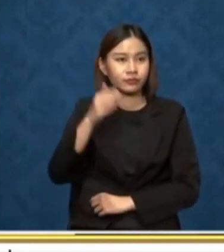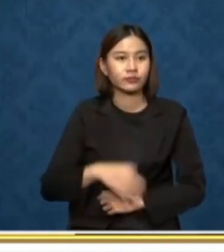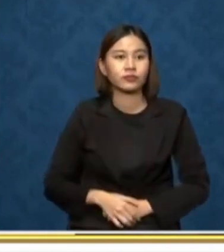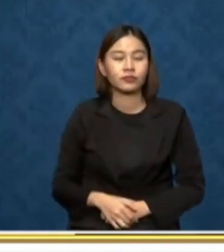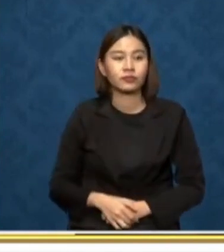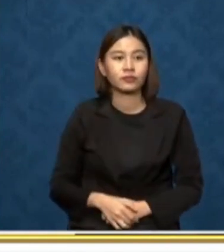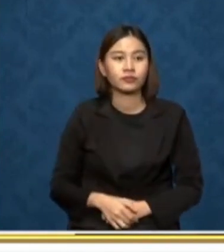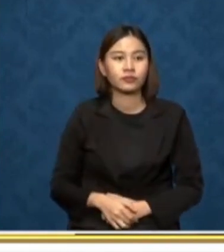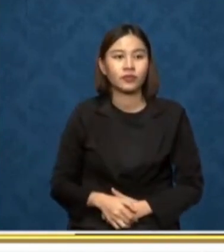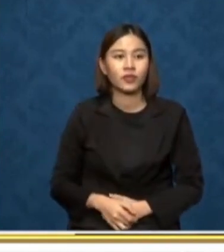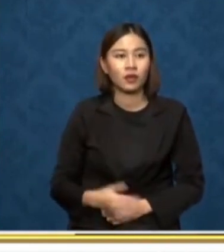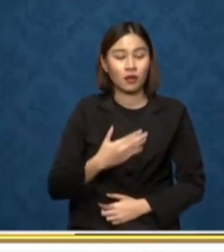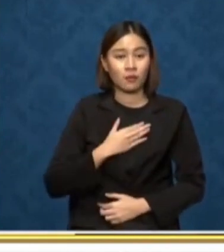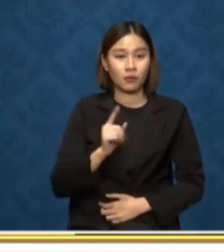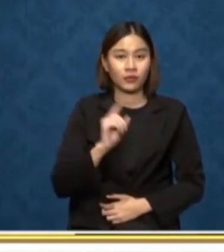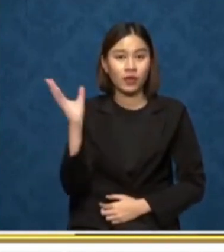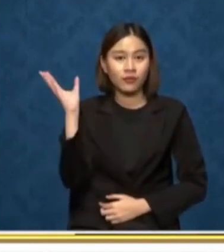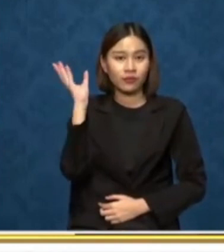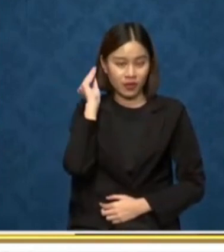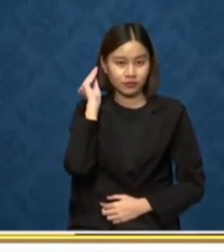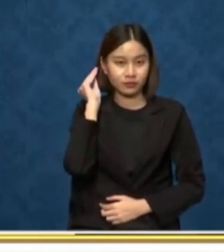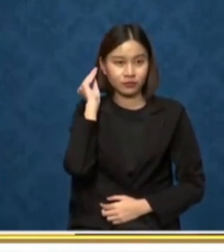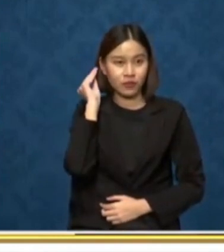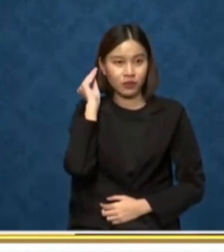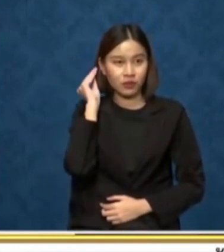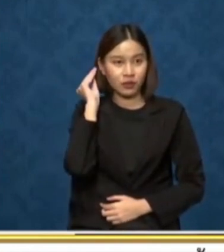คือผมฟังท่าน